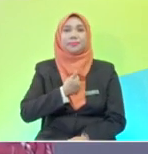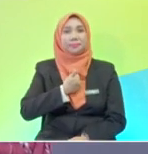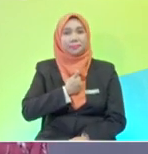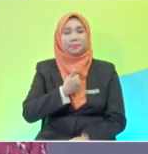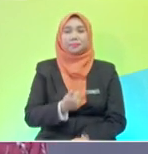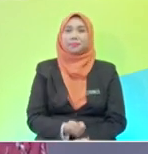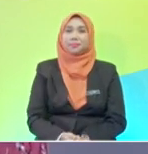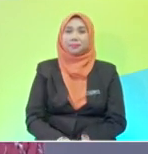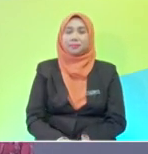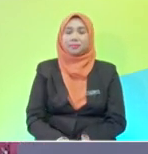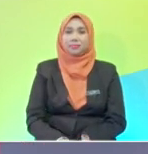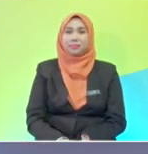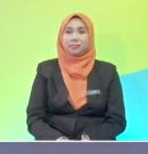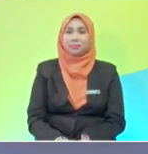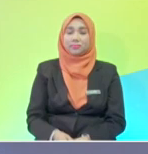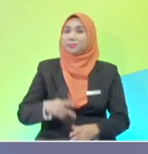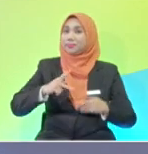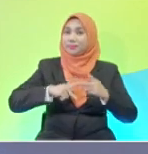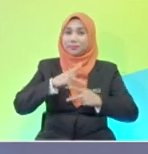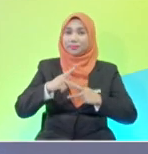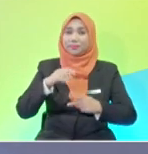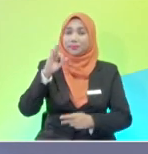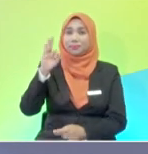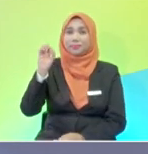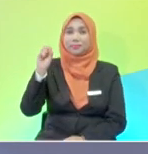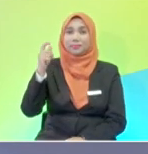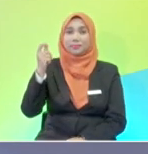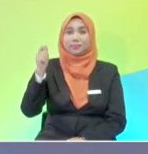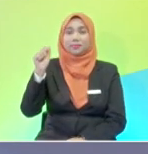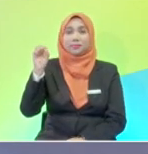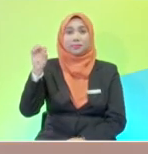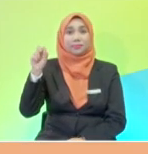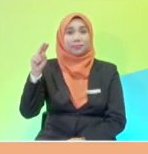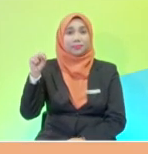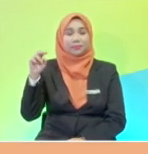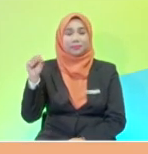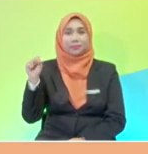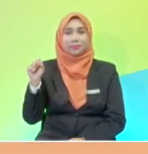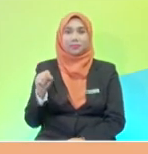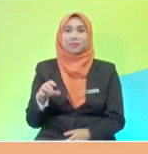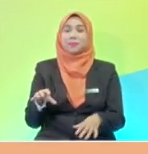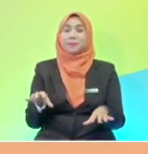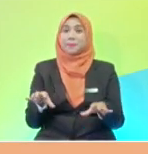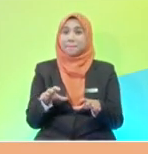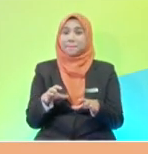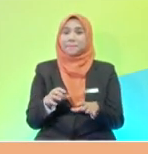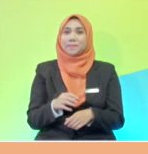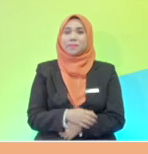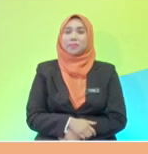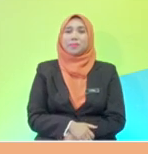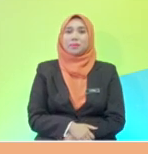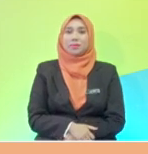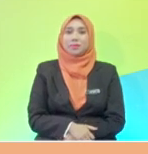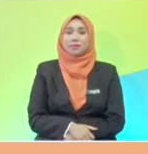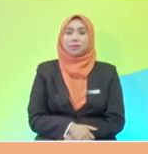jadi dalam proses fotosintesis ini Oke tumbuh-tumbuhan memerlukan cahaya matahari tumbuh-tumbuhan